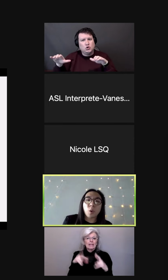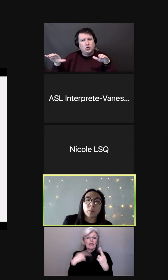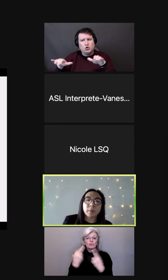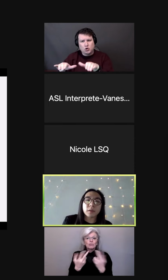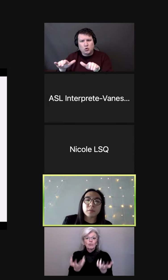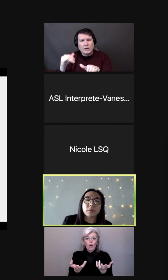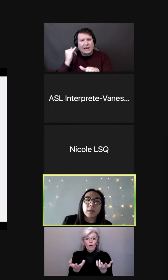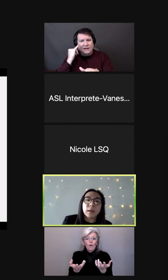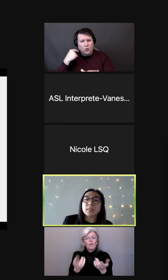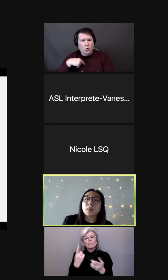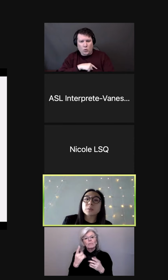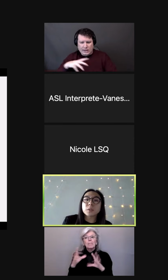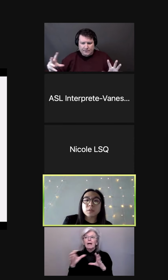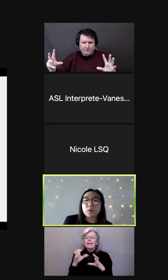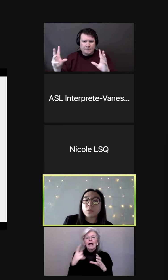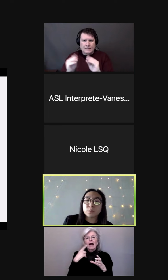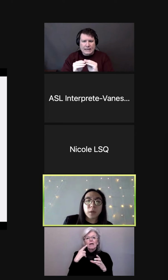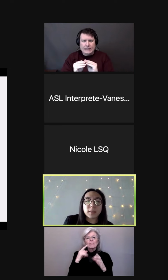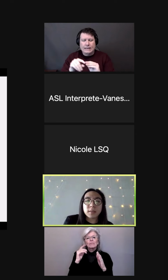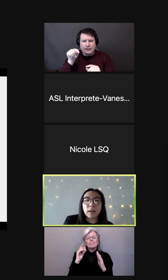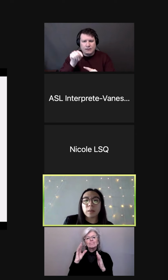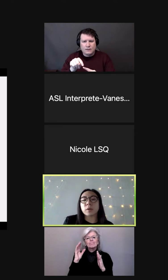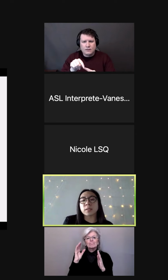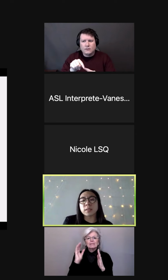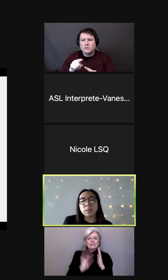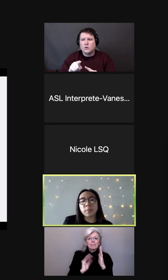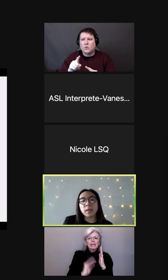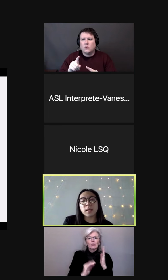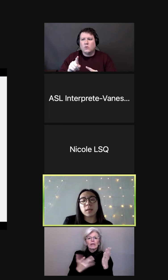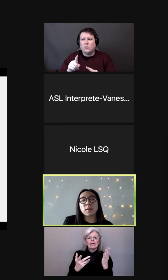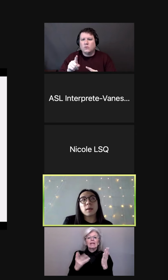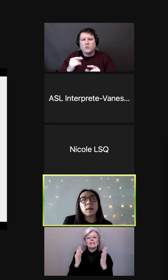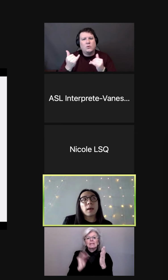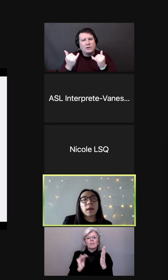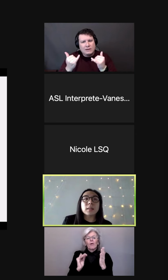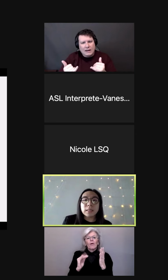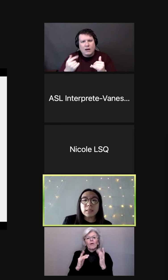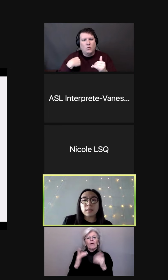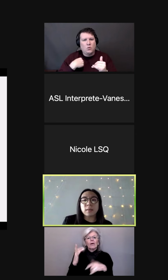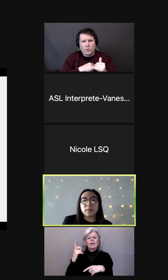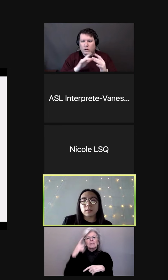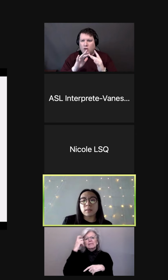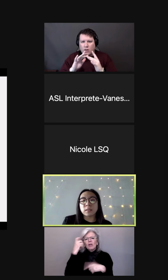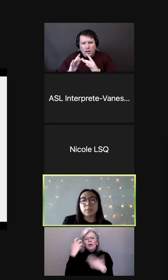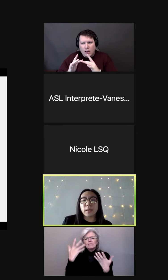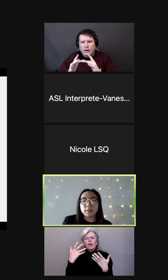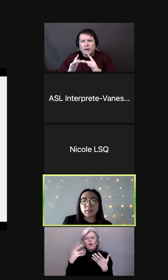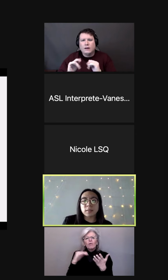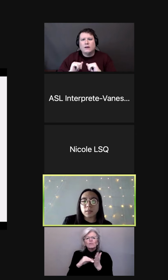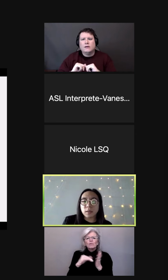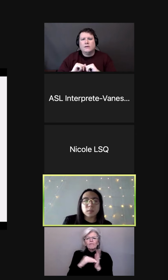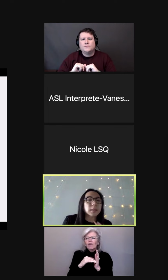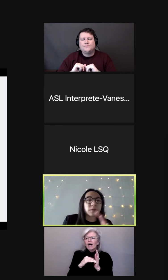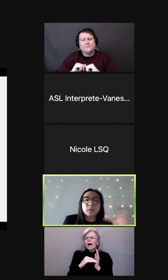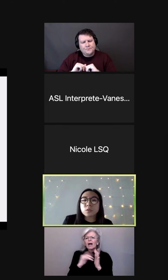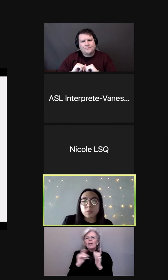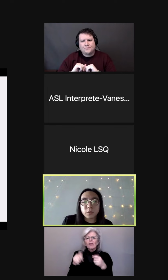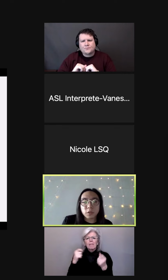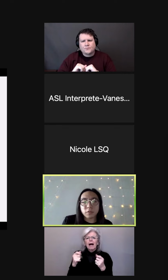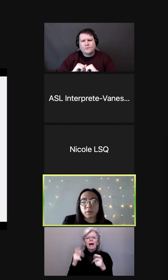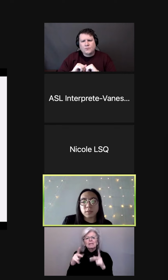C'est une façon pour atténuer les présomptions normatives sur les gens qui